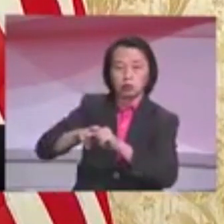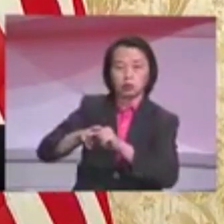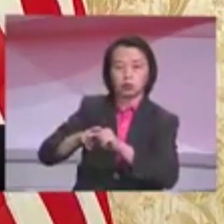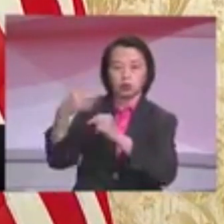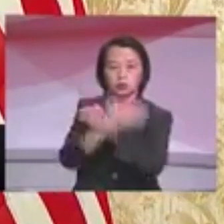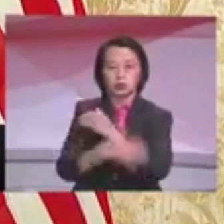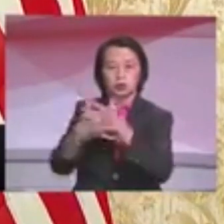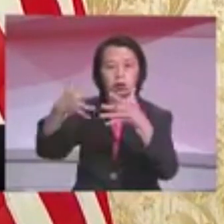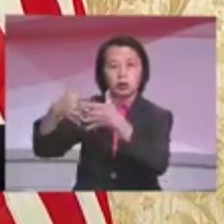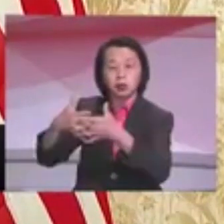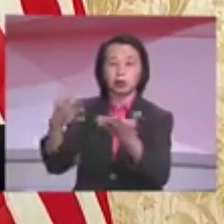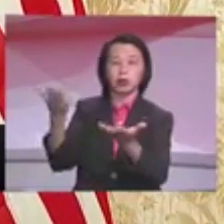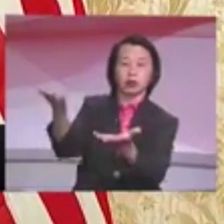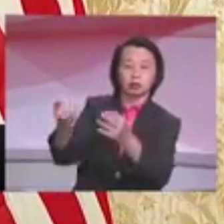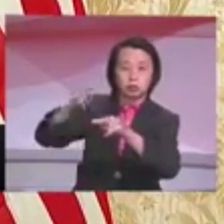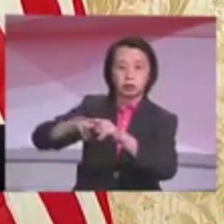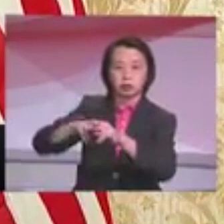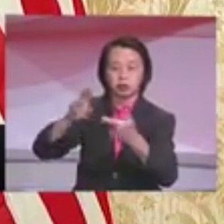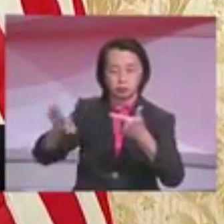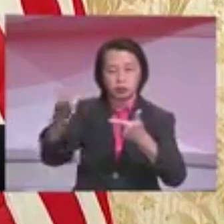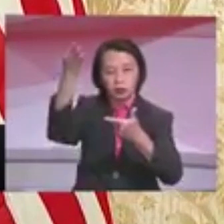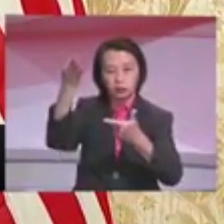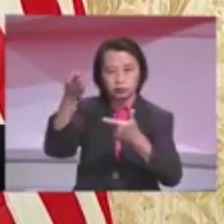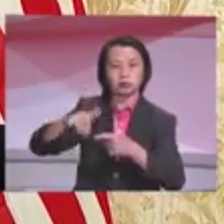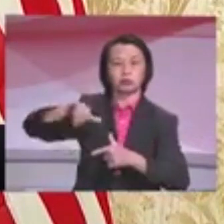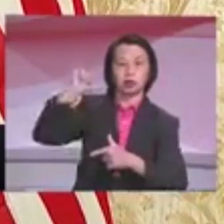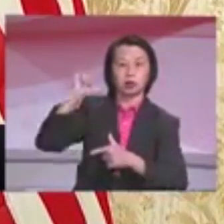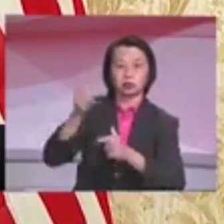di negara mereka. Seperti di Perancis, semalam